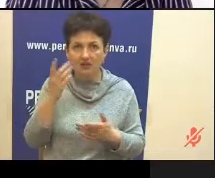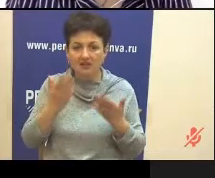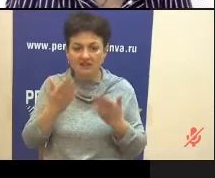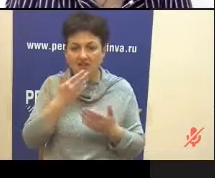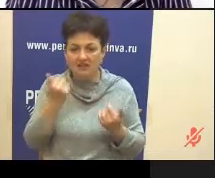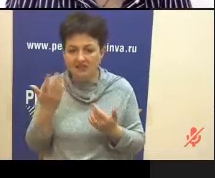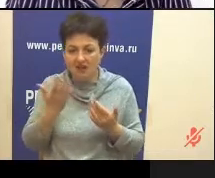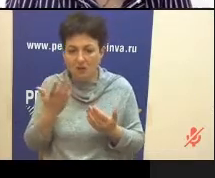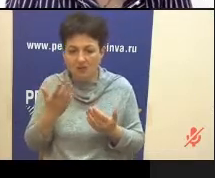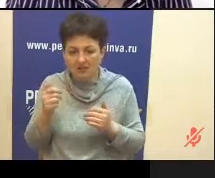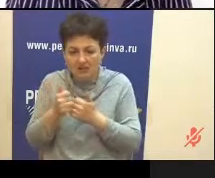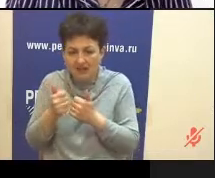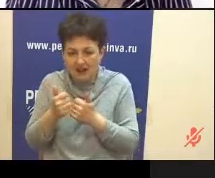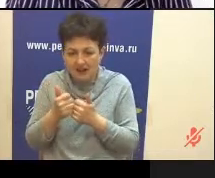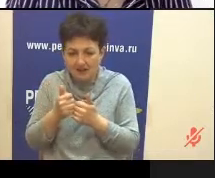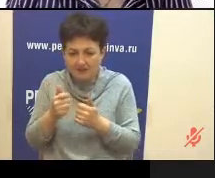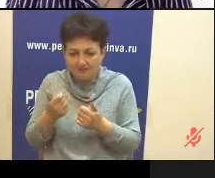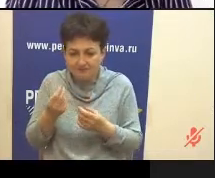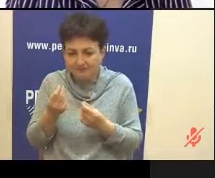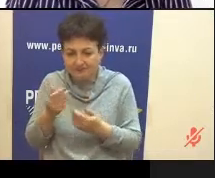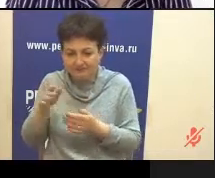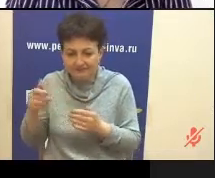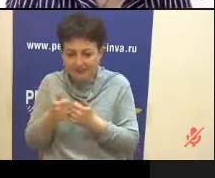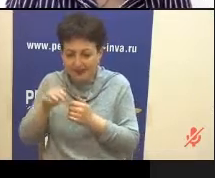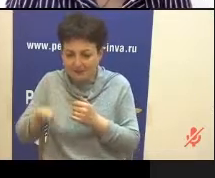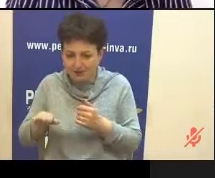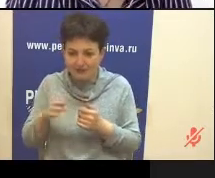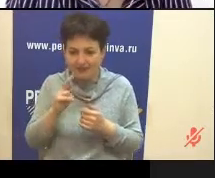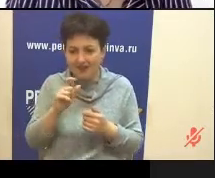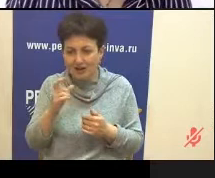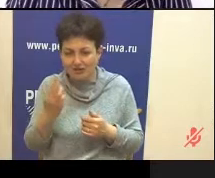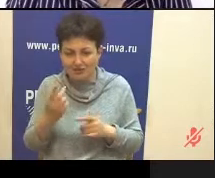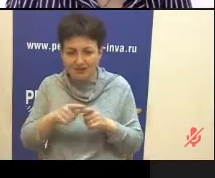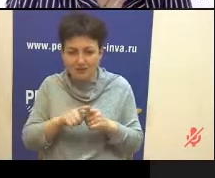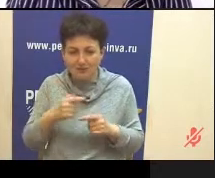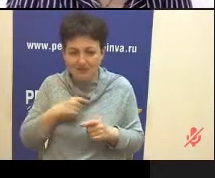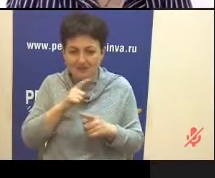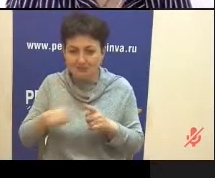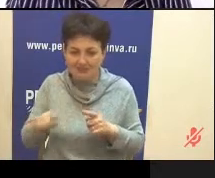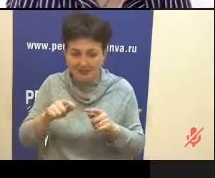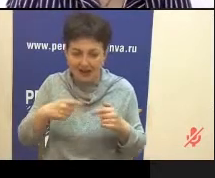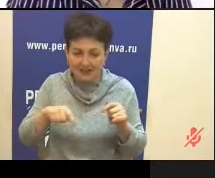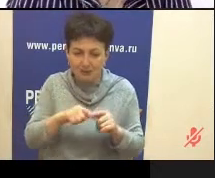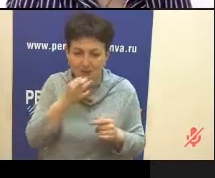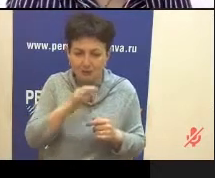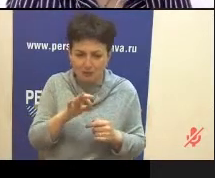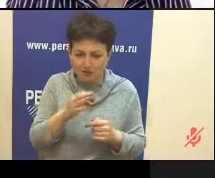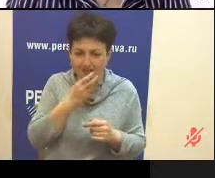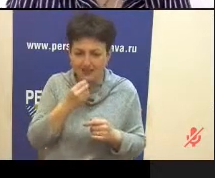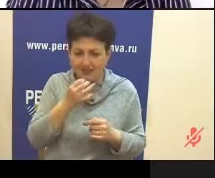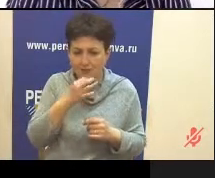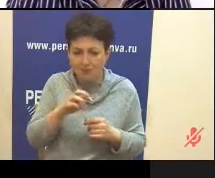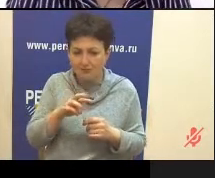нет какой-то лежащей рядом пачки денег, желательно кэш, с которым мы можем быстро организовать любой красоты и